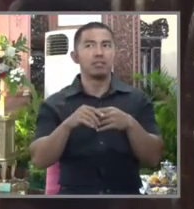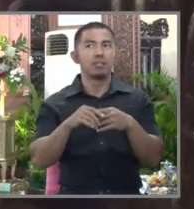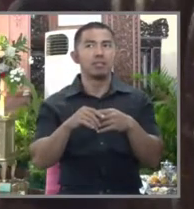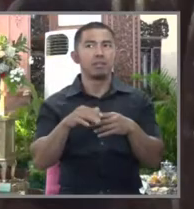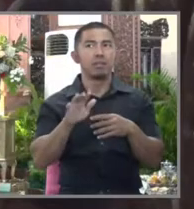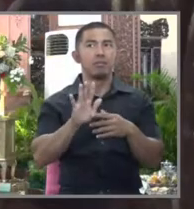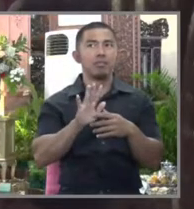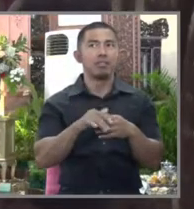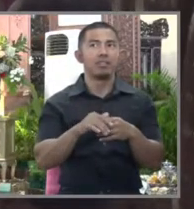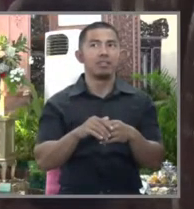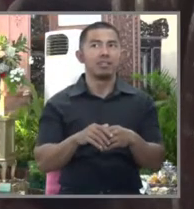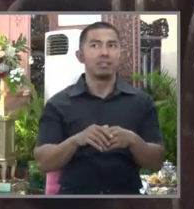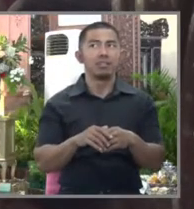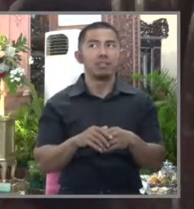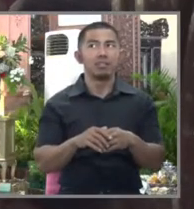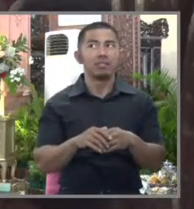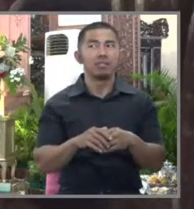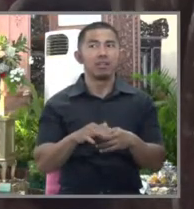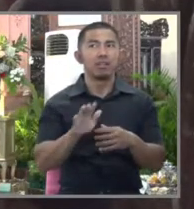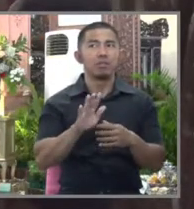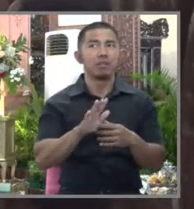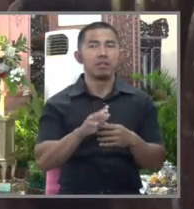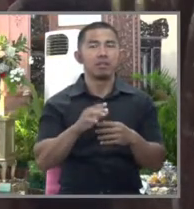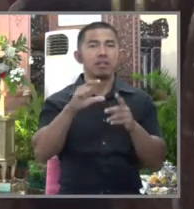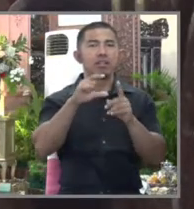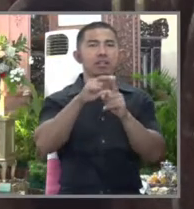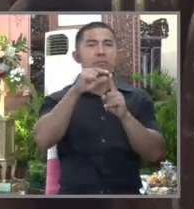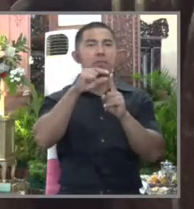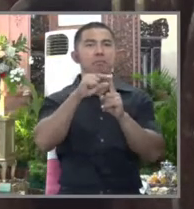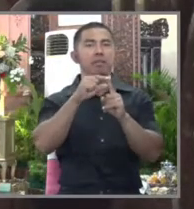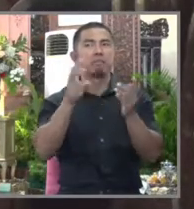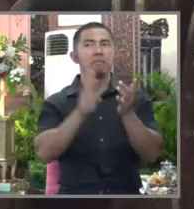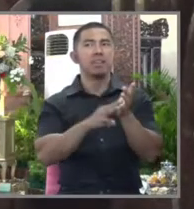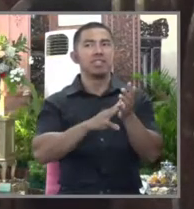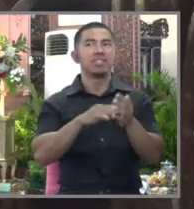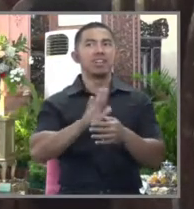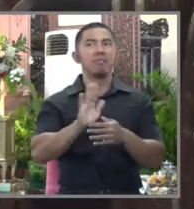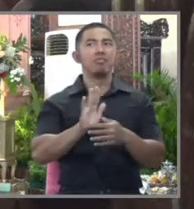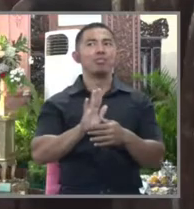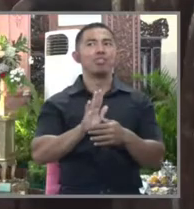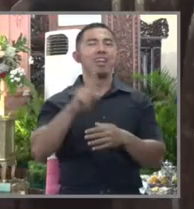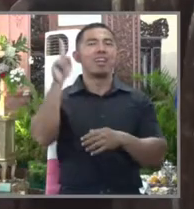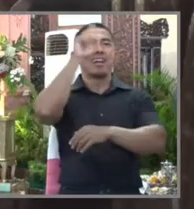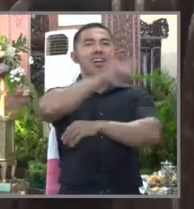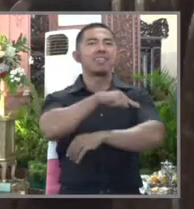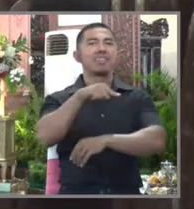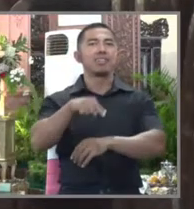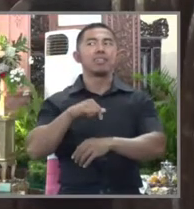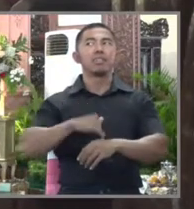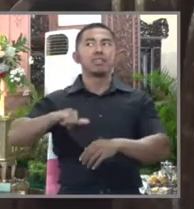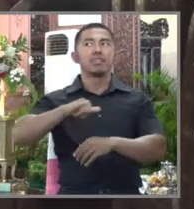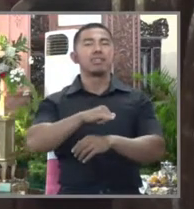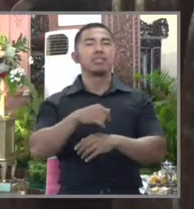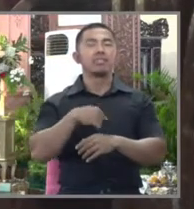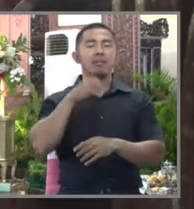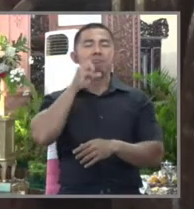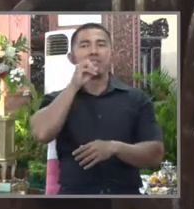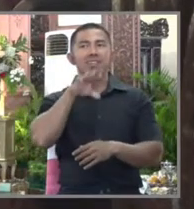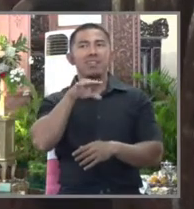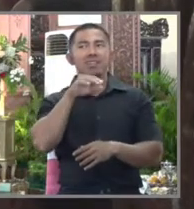boleh. Nggih, tidak boleh. Bapak Ibu, di PP itu problemnya tidak boleh. Hari ini saya